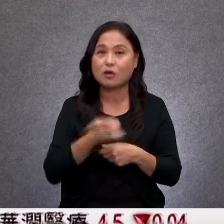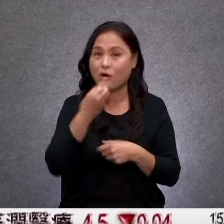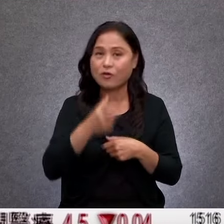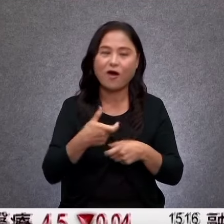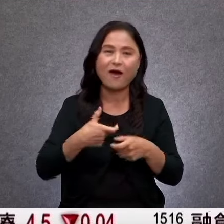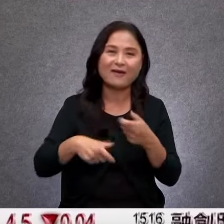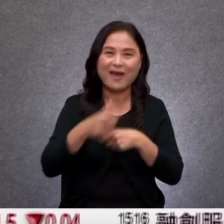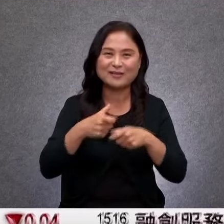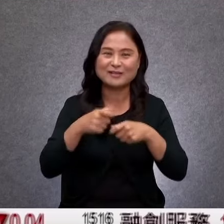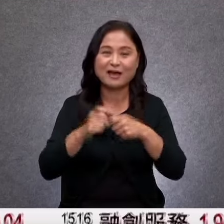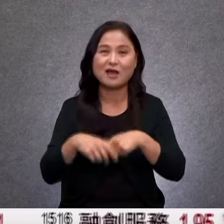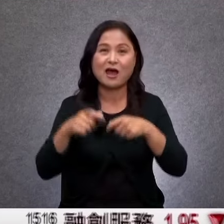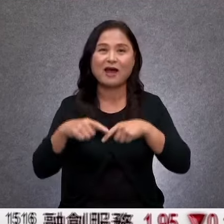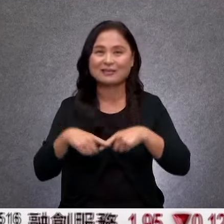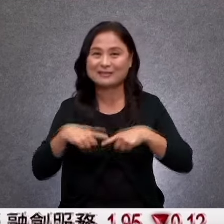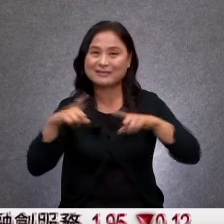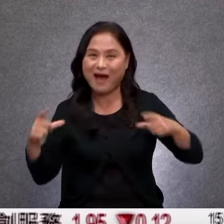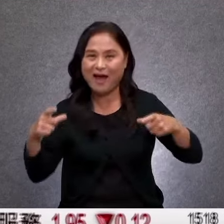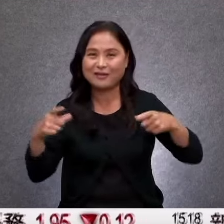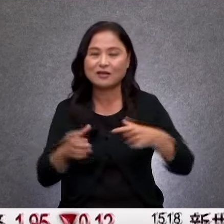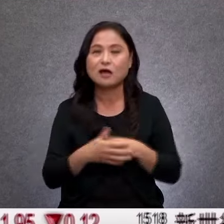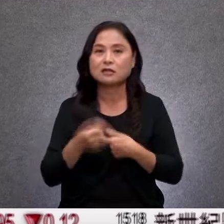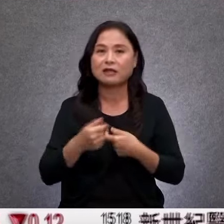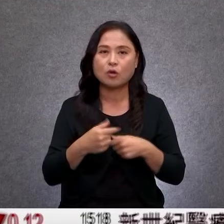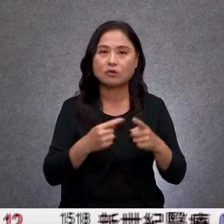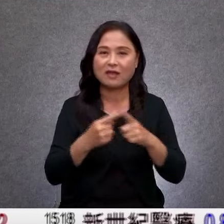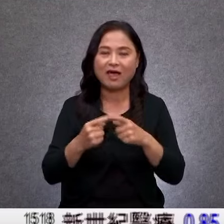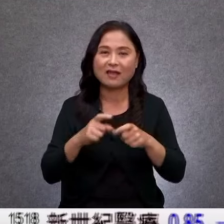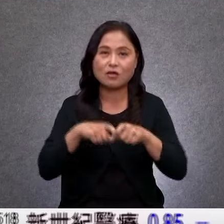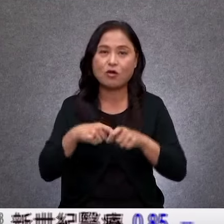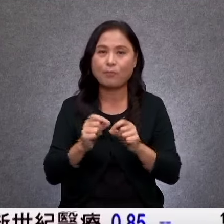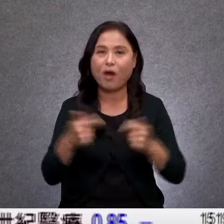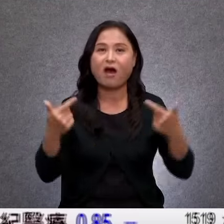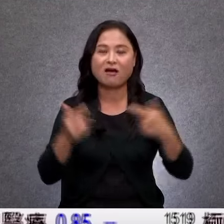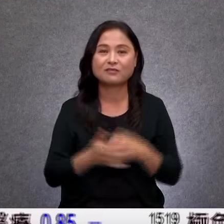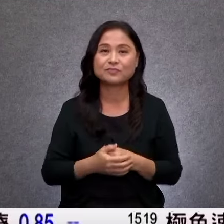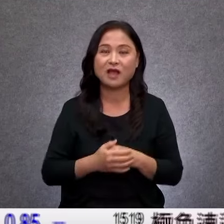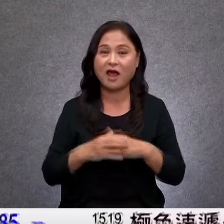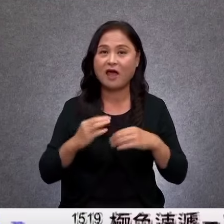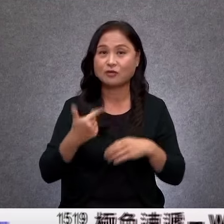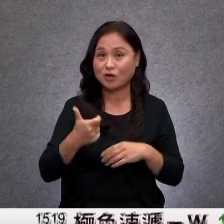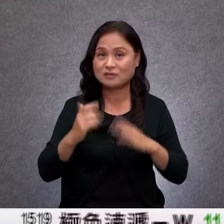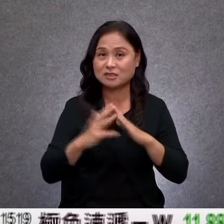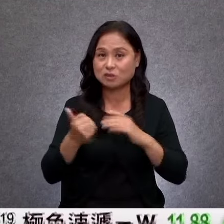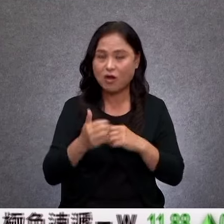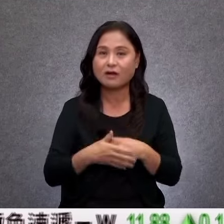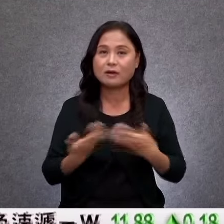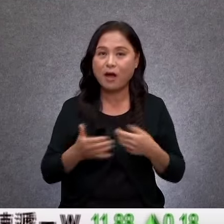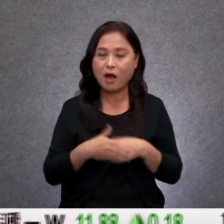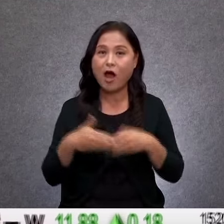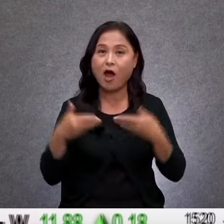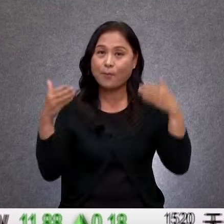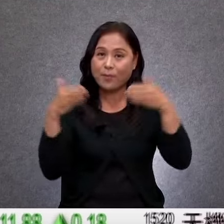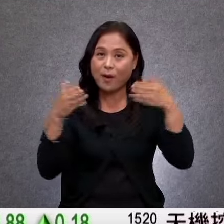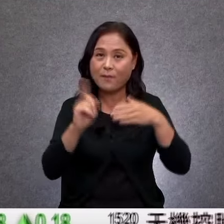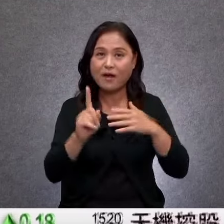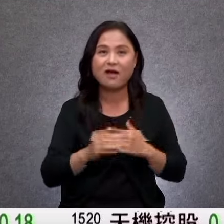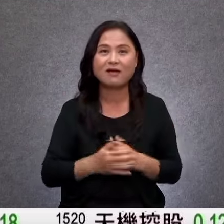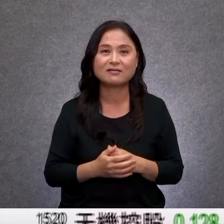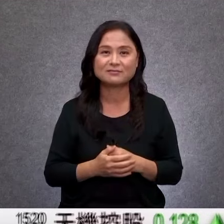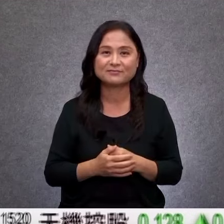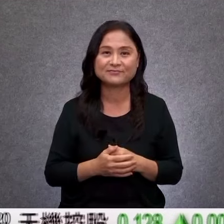港經濟嘅蛋糕做大，令到市民嘅收入有所增加。 好，咁啊，司長，今日咧就我